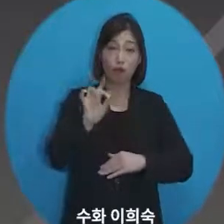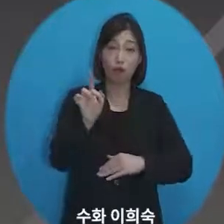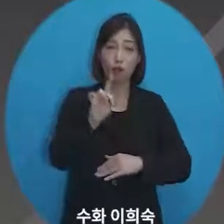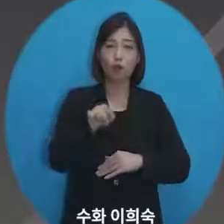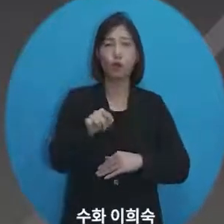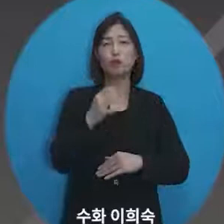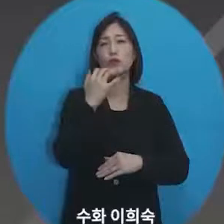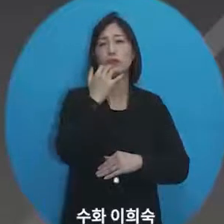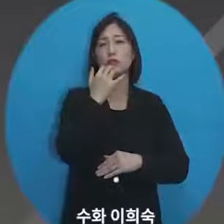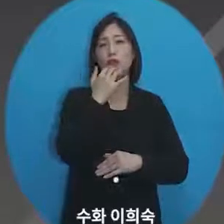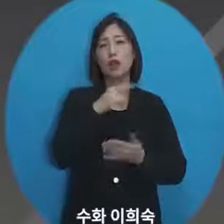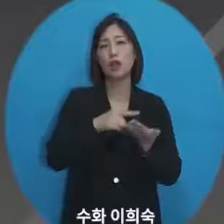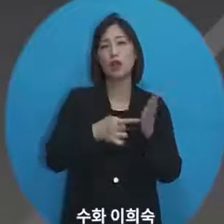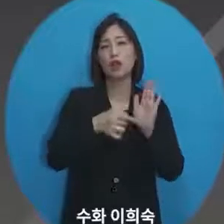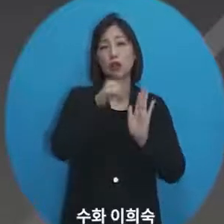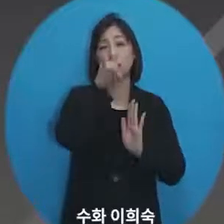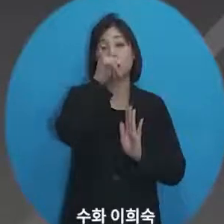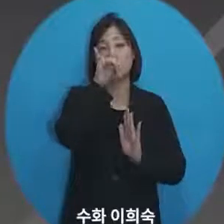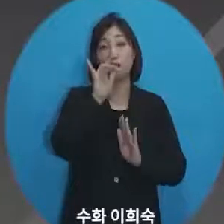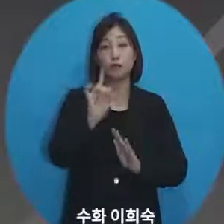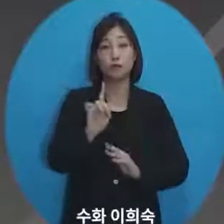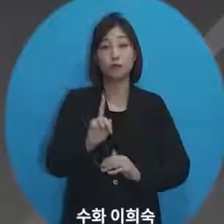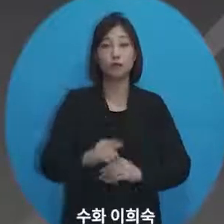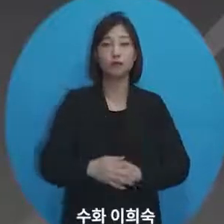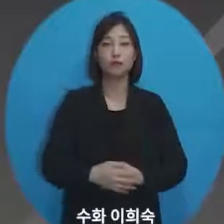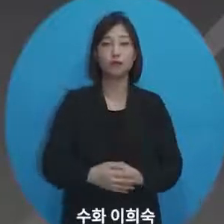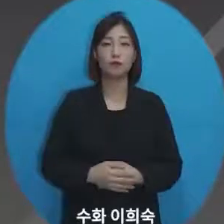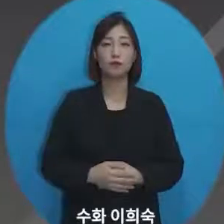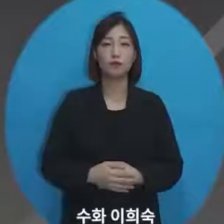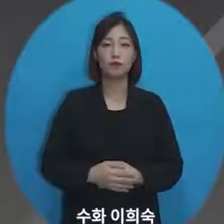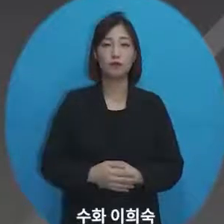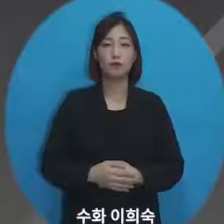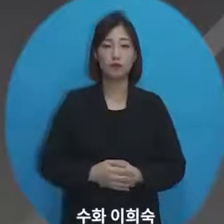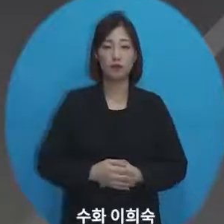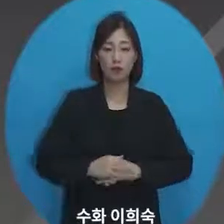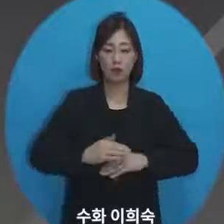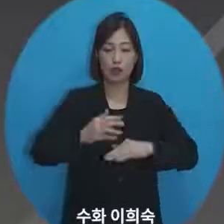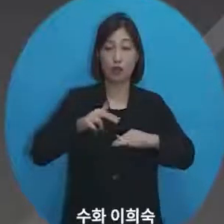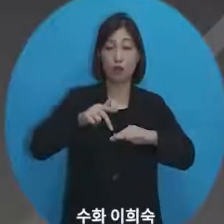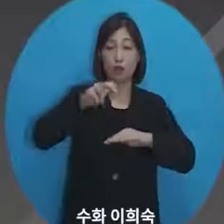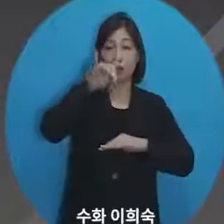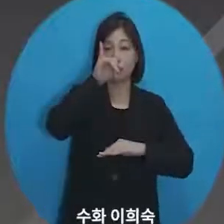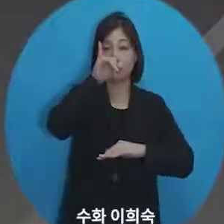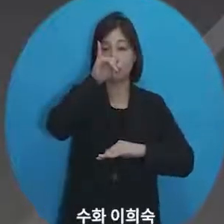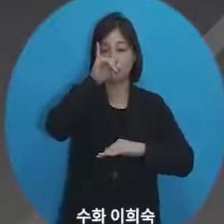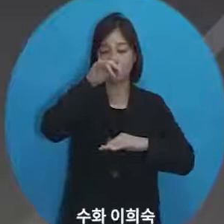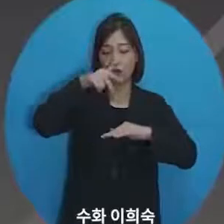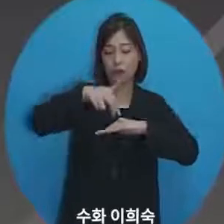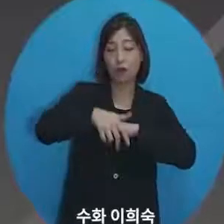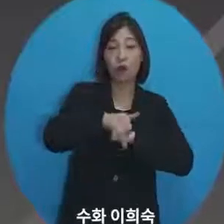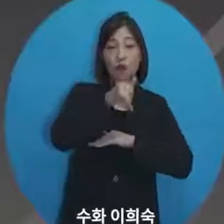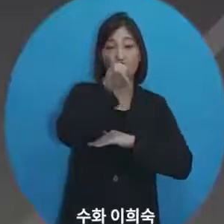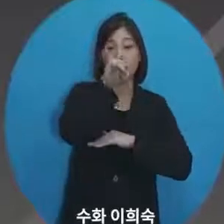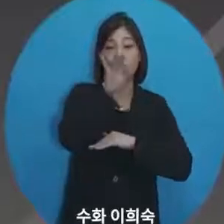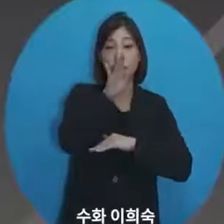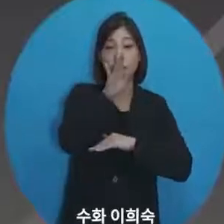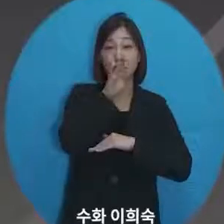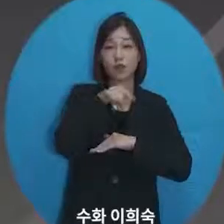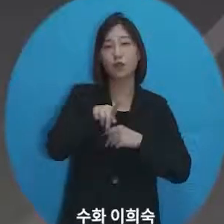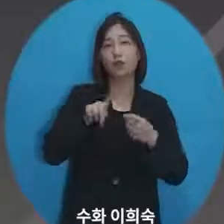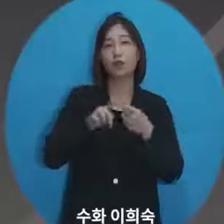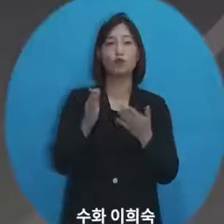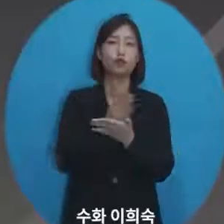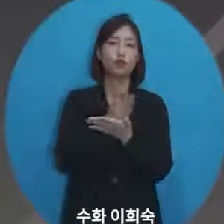네, 계단에서는 우리가 계단에서도 우리가 내려가고 올라갈 때 그